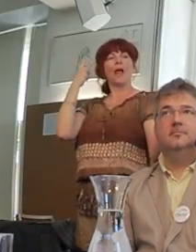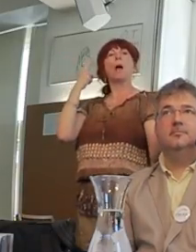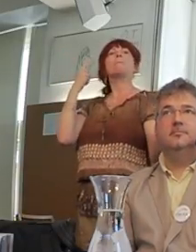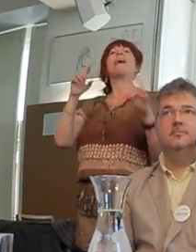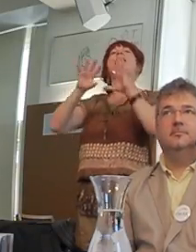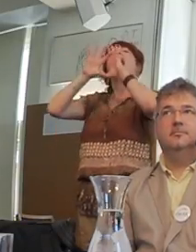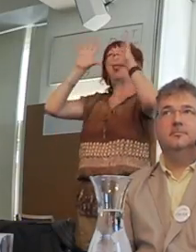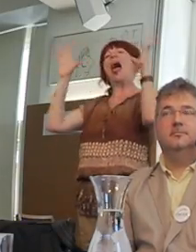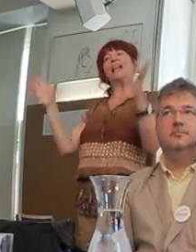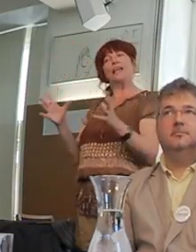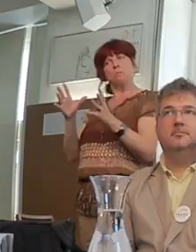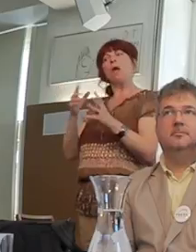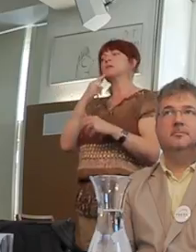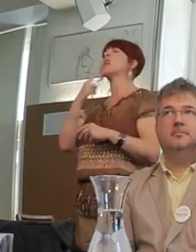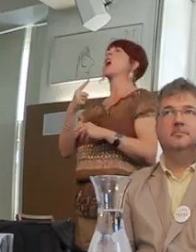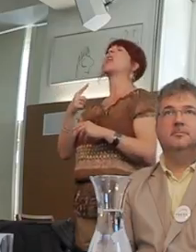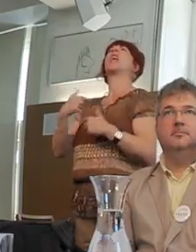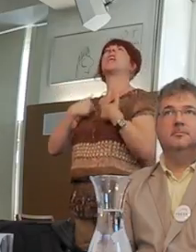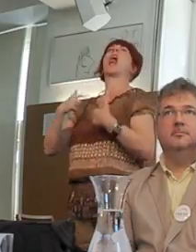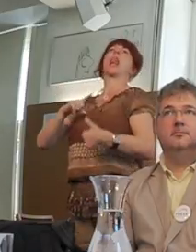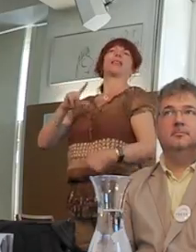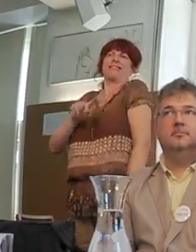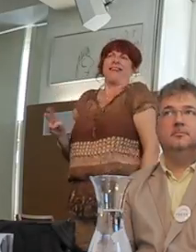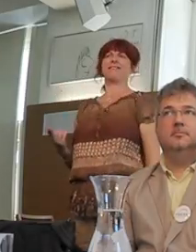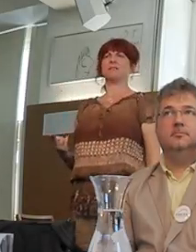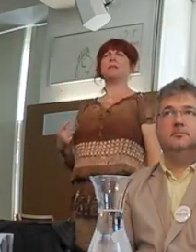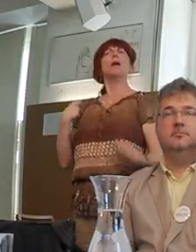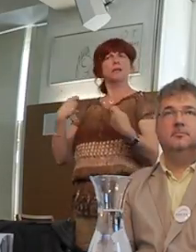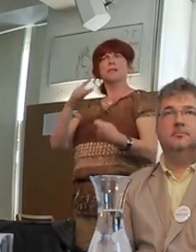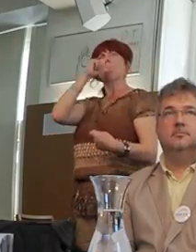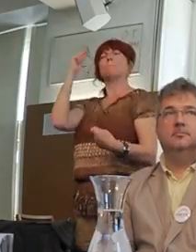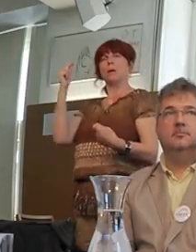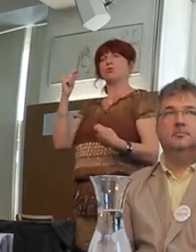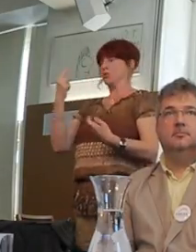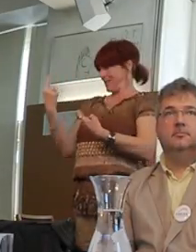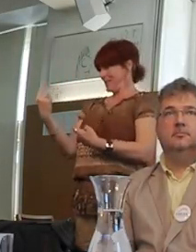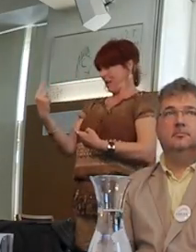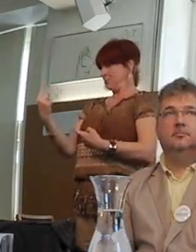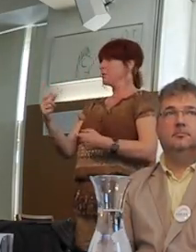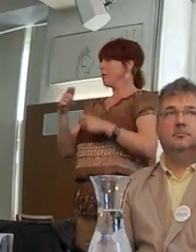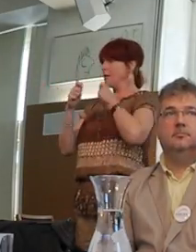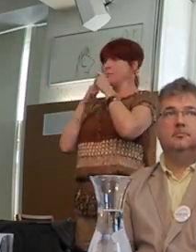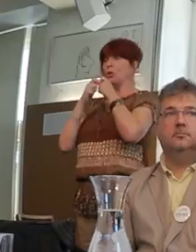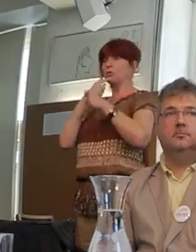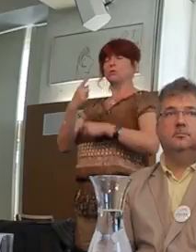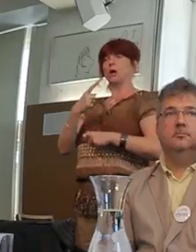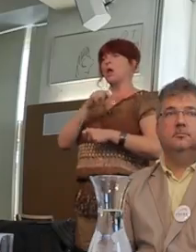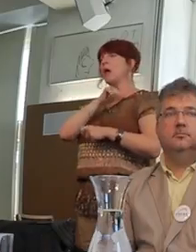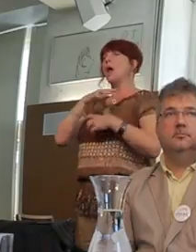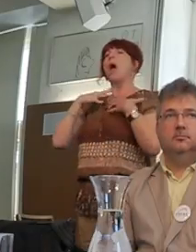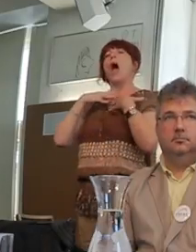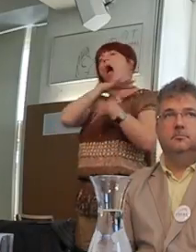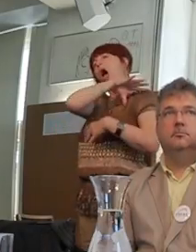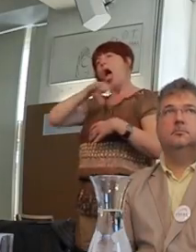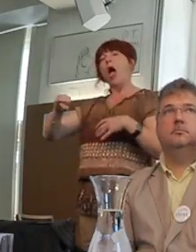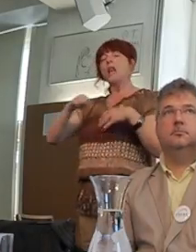es zu hinterfragen. Weil es gibt durchaus Menschen, die mir sagen, vor dem Mikrofon, mir tut alles weh, ich